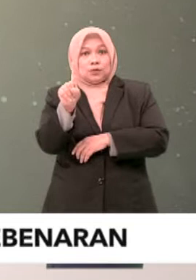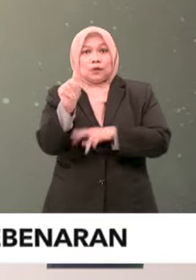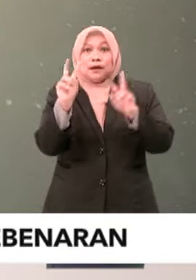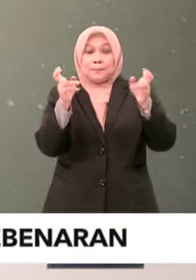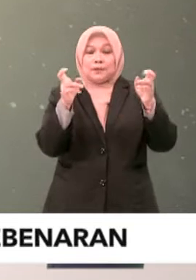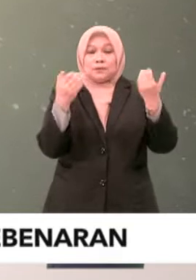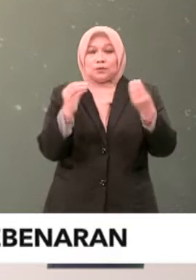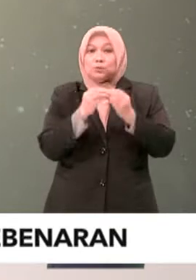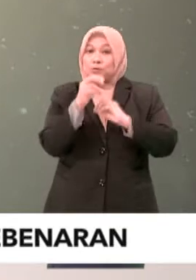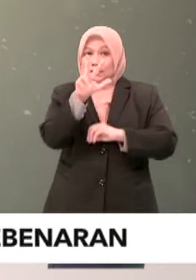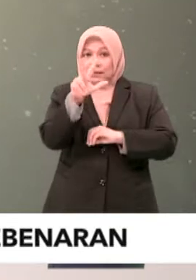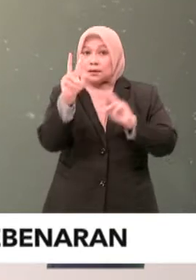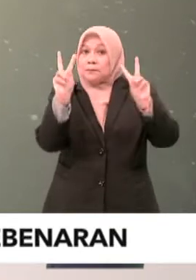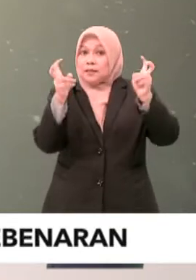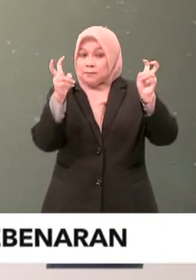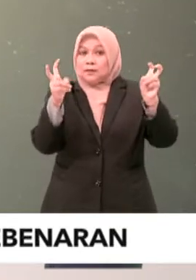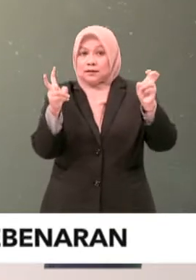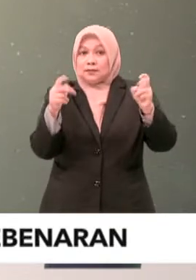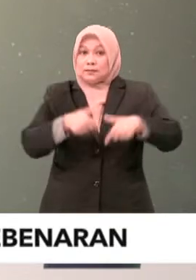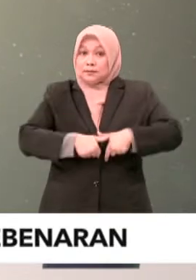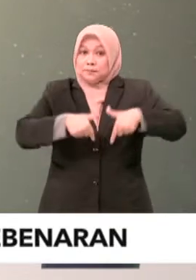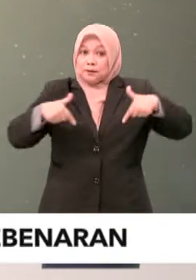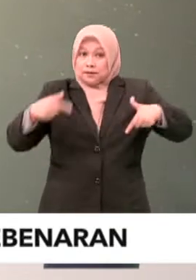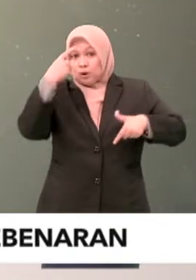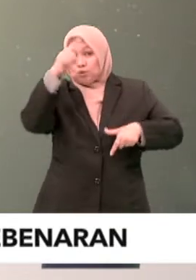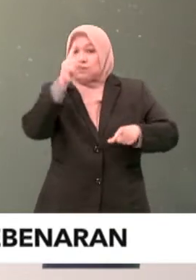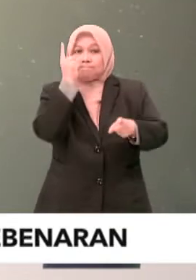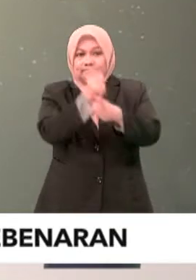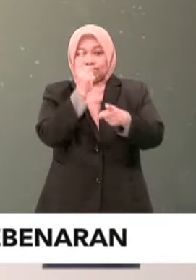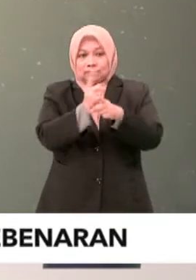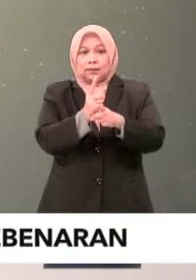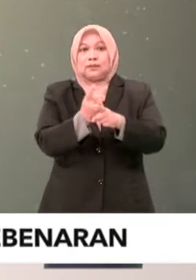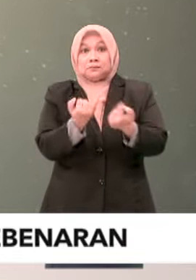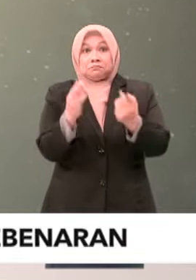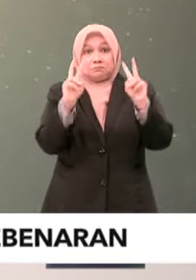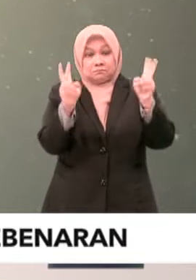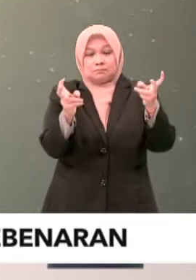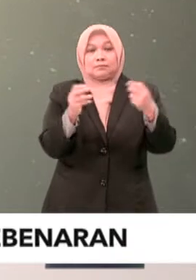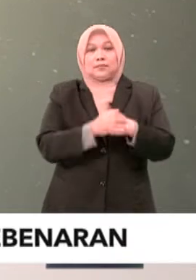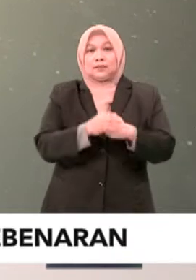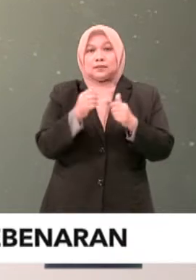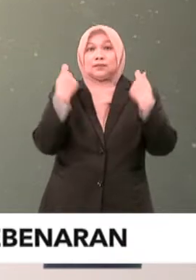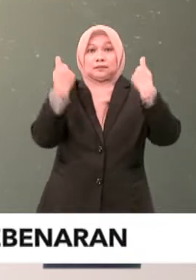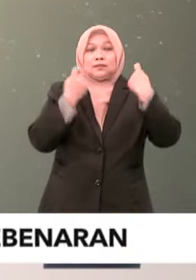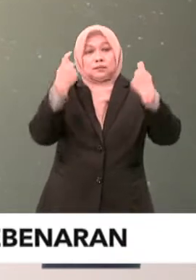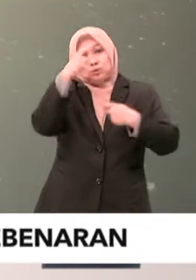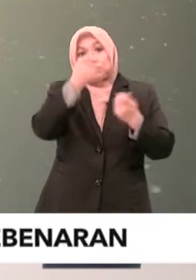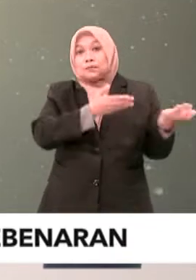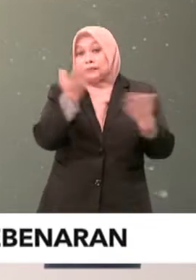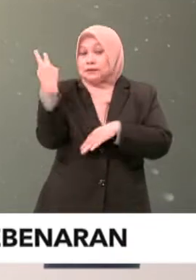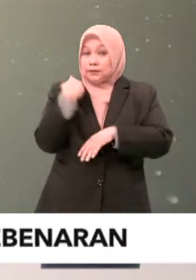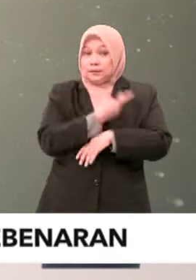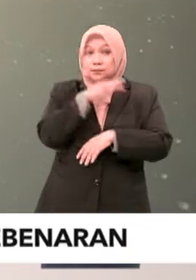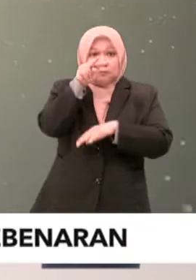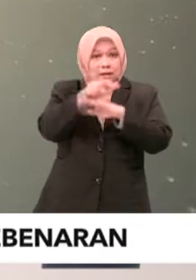episod ketiga yang bertemakan keberanian demi kebenaran. Episod istimewa sempena keamatan ini membawa kita